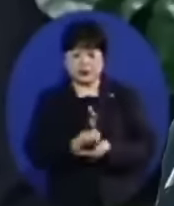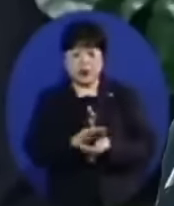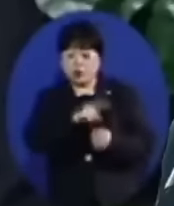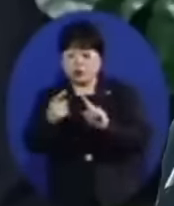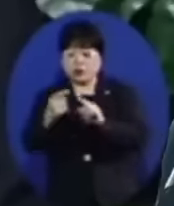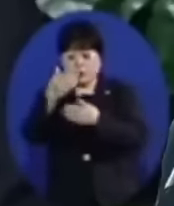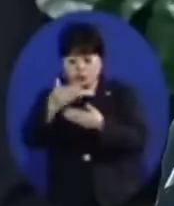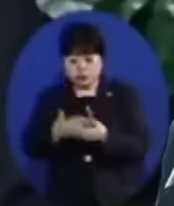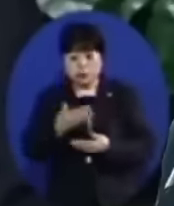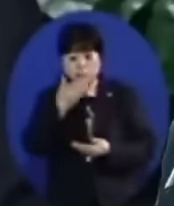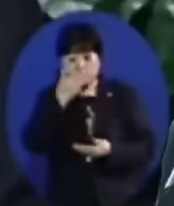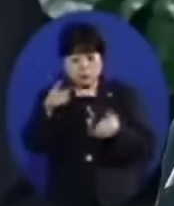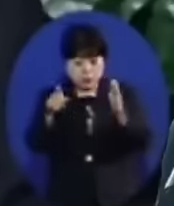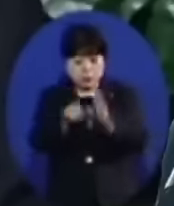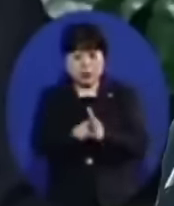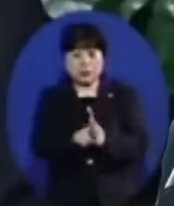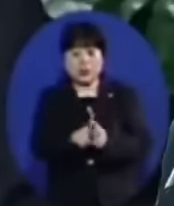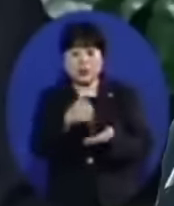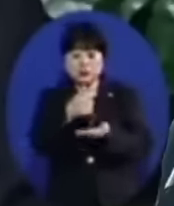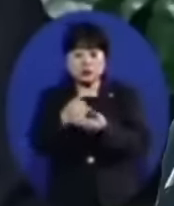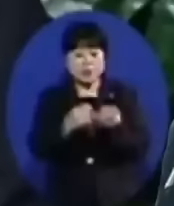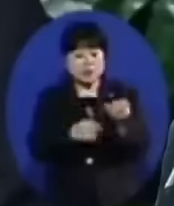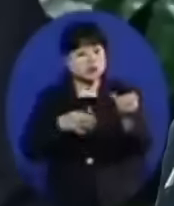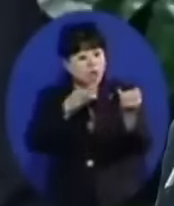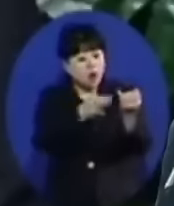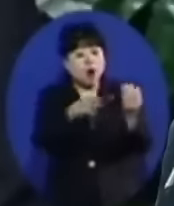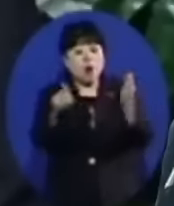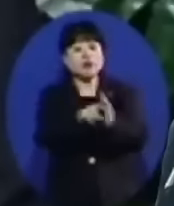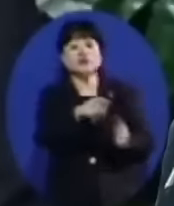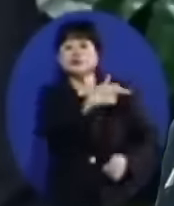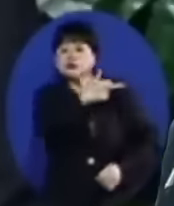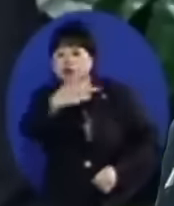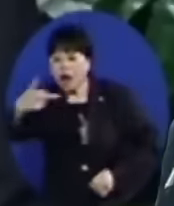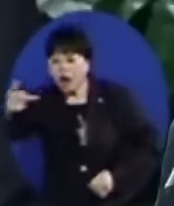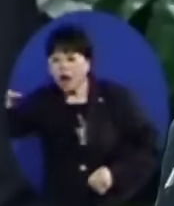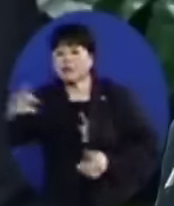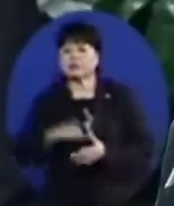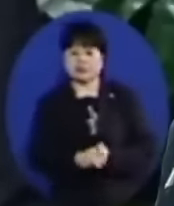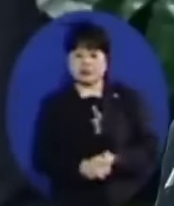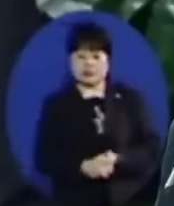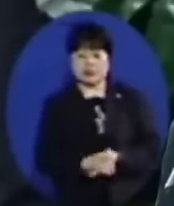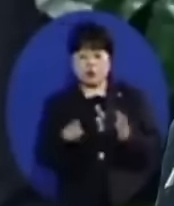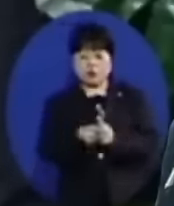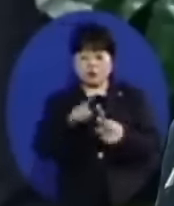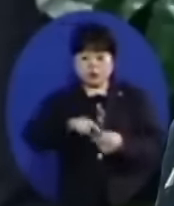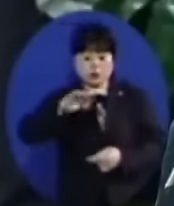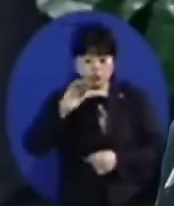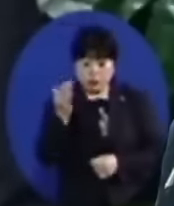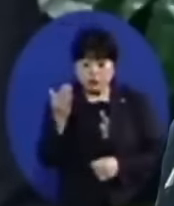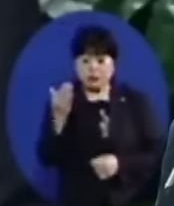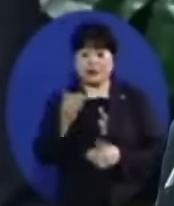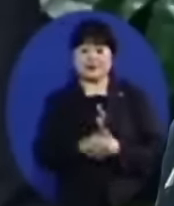고쳐주신다고 믿는다고 하니까 주님이 여자여 내 믿음이 크도다. 내 믿음대로 될지어다.